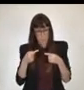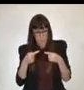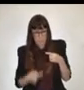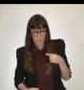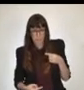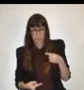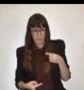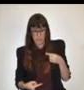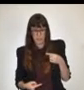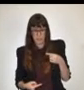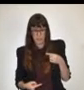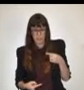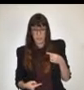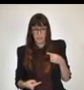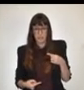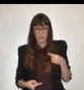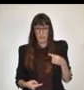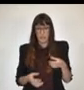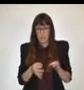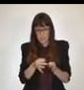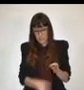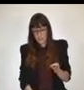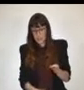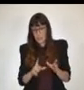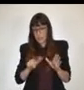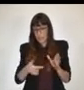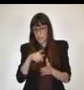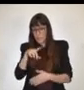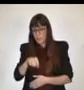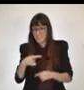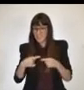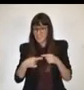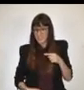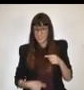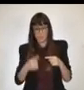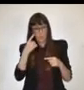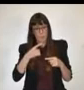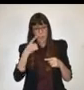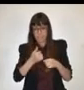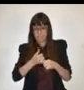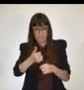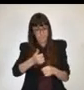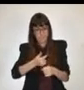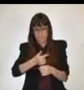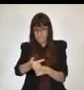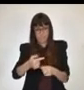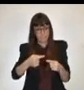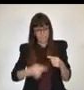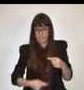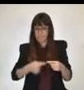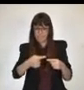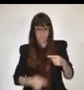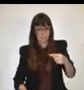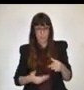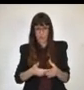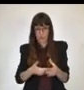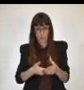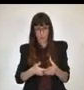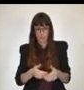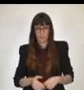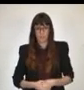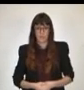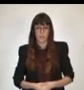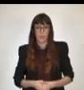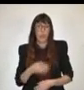résultats. On a eu même un résultat négatif en 2020. Ça va se poursuivre 2021, 2022. Nous savons que nous n'aurons pas de résultats. Ça sera à